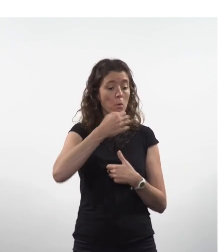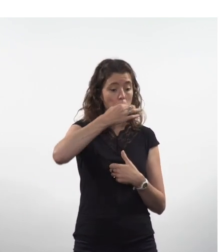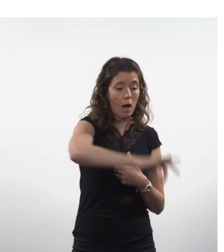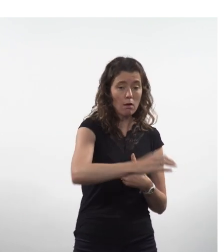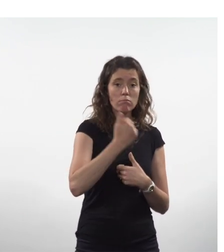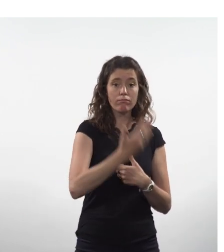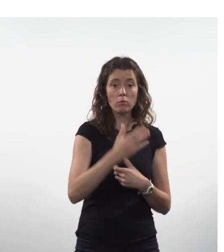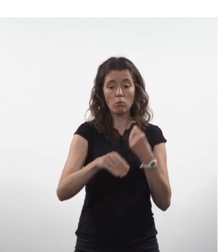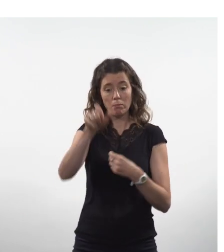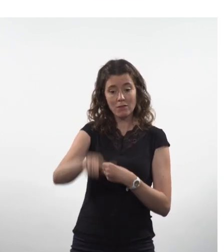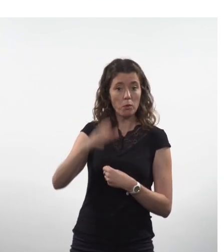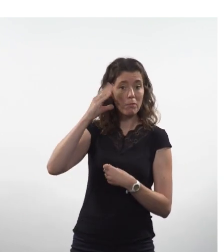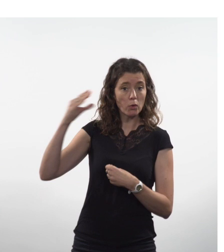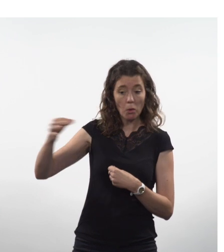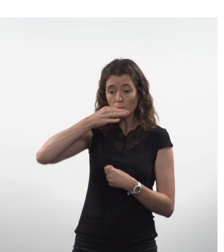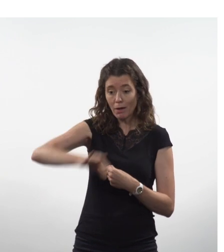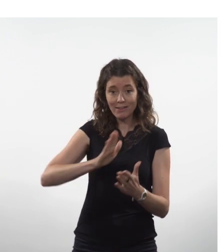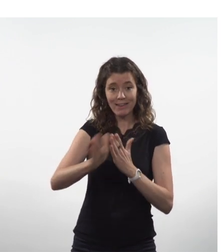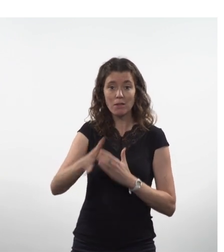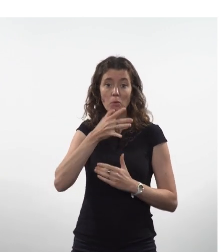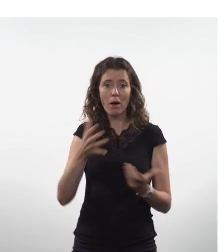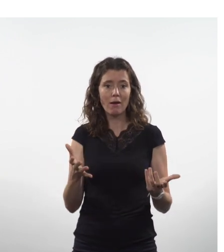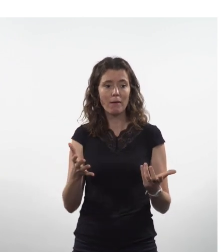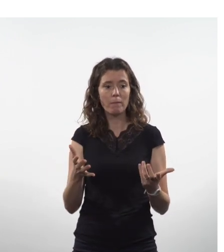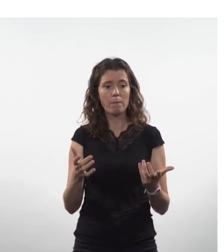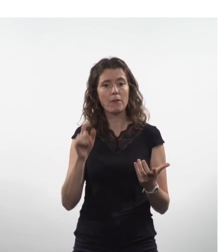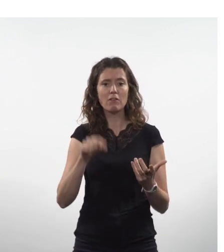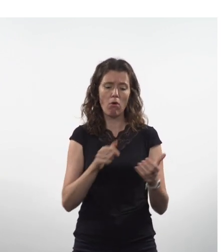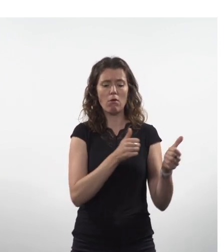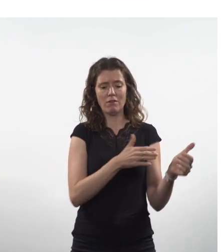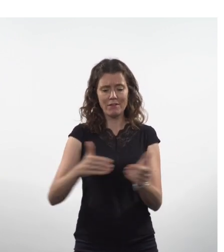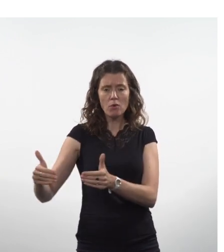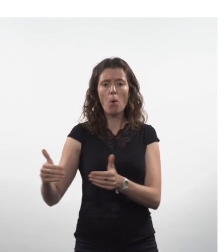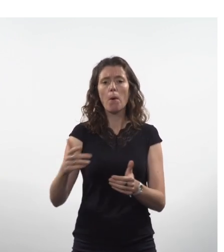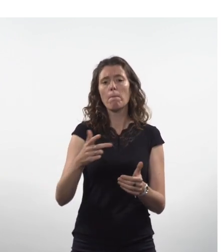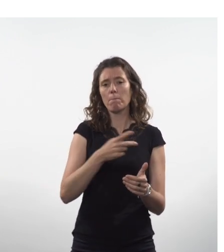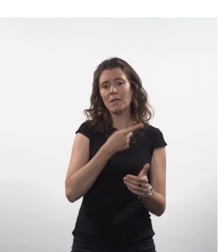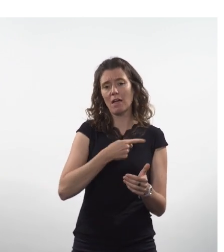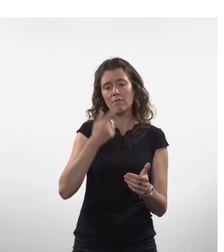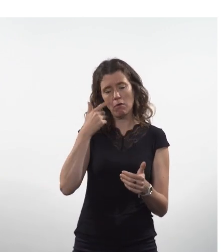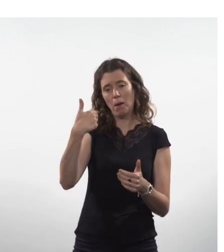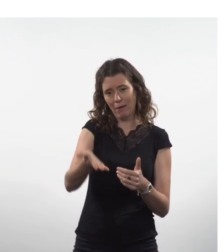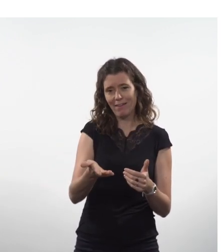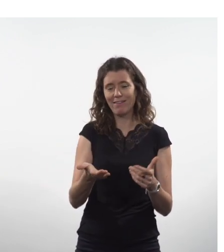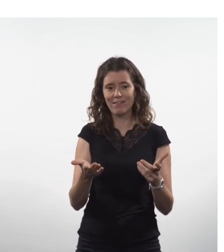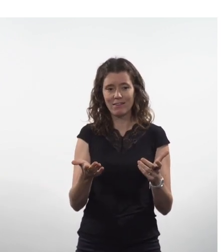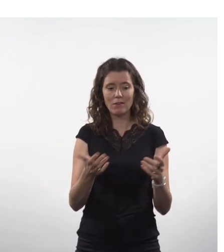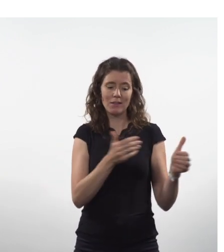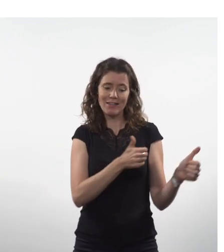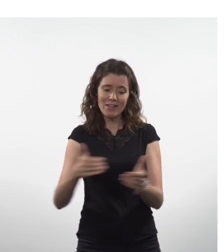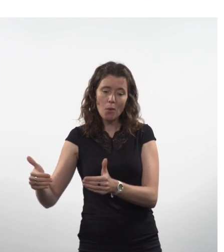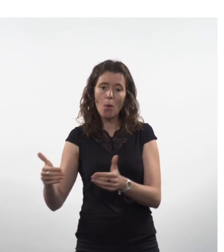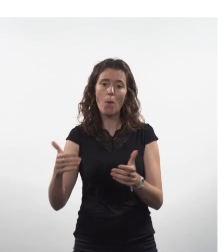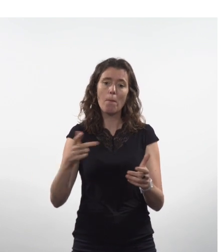un patient malentendant? Et donc, est-ce qu'il y a des classifications médicales? Tout à l'heure, ben moi, c'est que pas forcément une classification